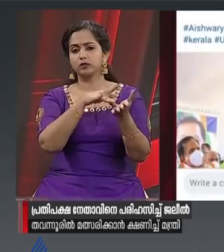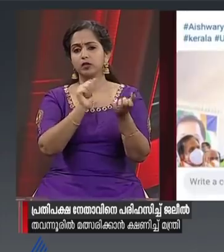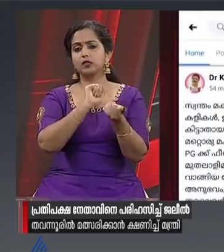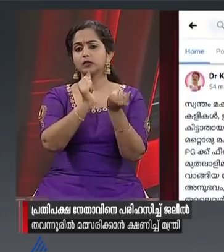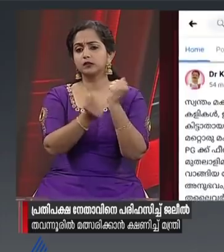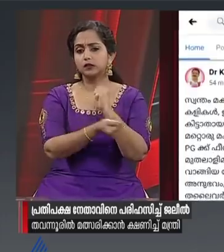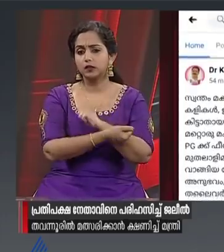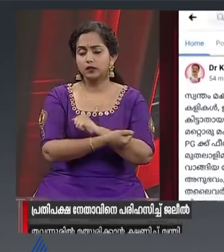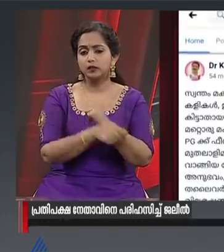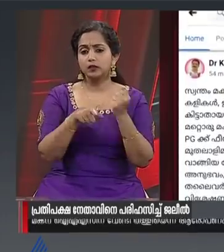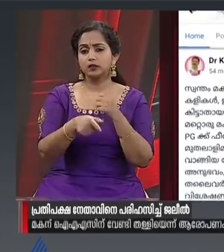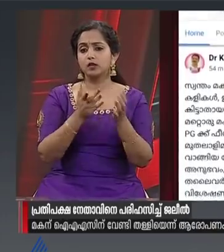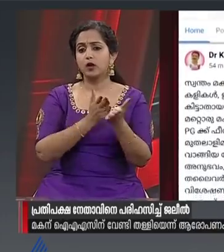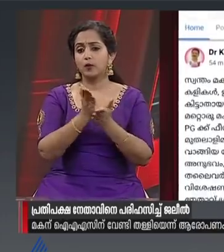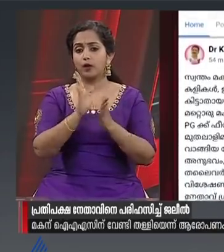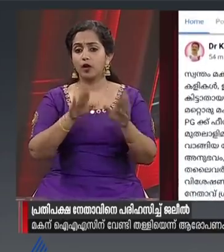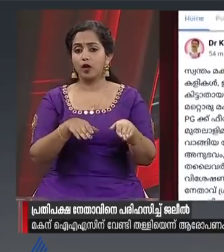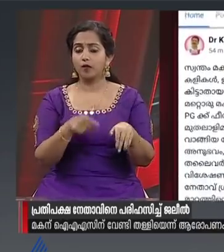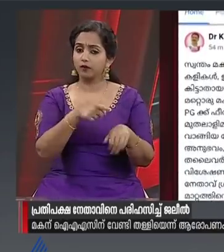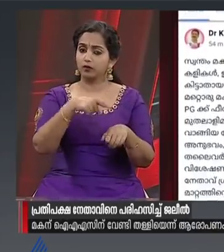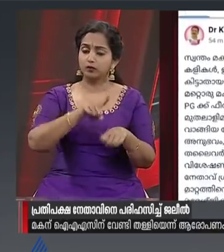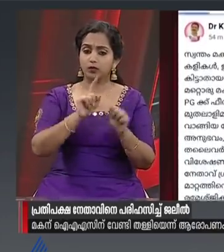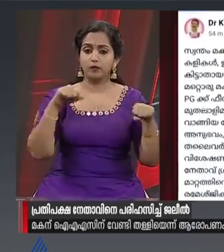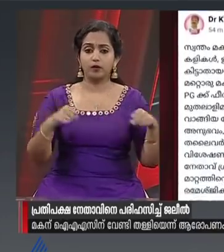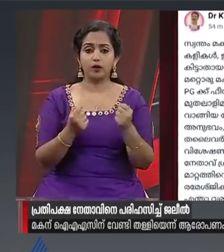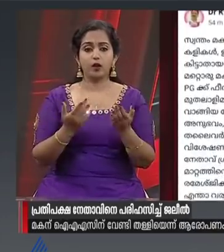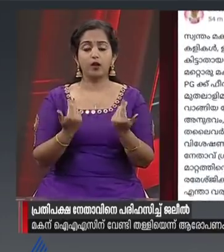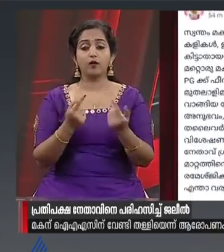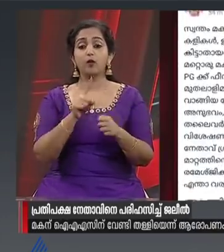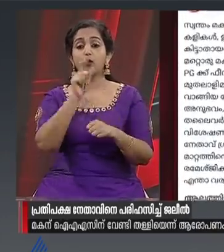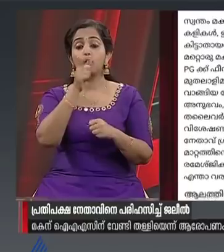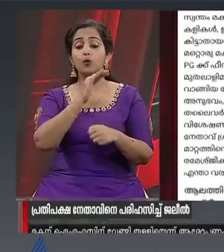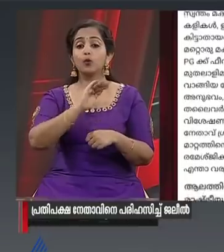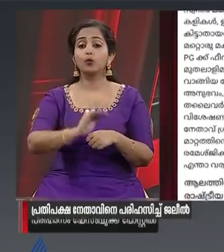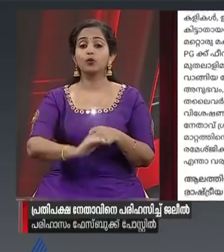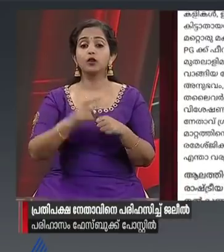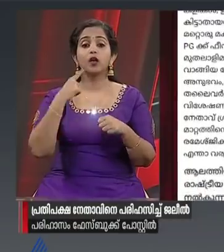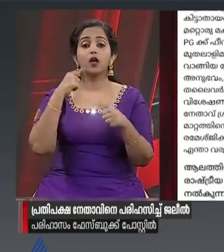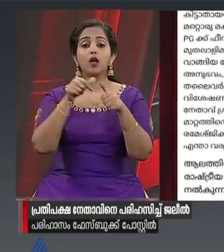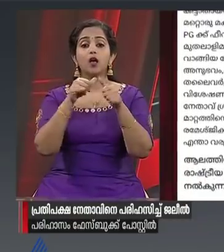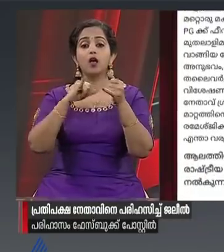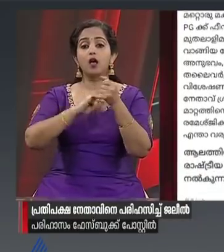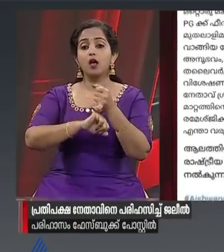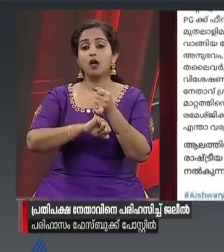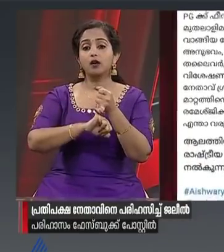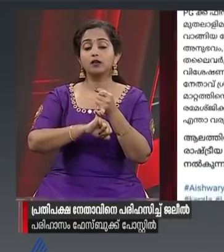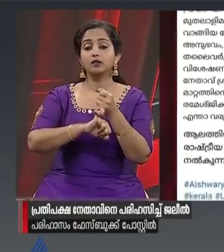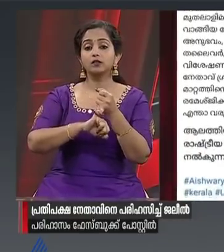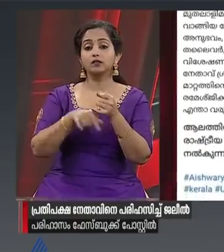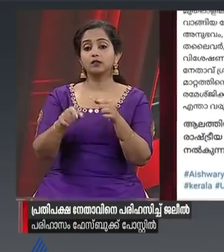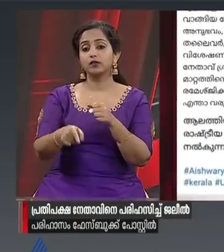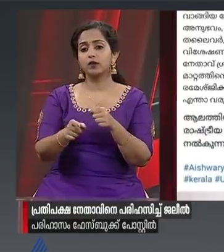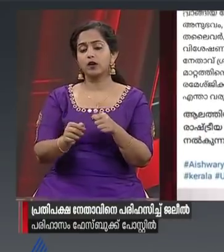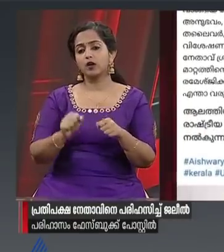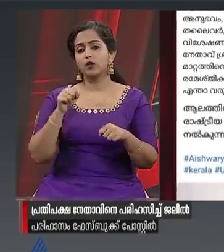ഒരു കൈ നോക്കാമെന്ന് ജലീൽ പോസ്റ്റിൽ പറയുന്നു. ഒരു മകനെ IAS വേണ്ടി തള്ളിയെങ്കിലും IRS കൊണ്ട് തൃപ്തിപ്പെടേണ്ടി